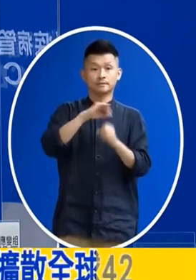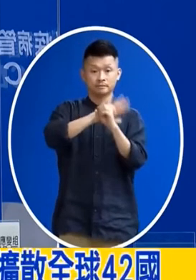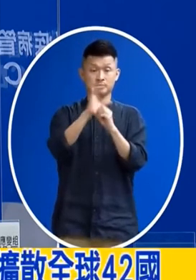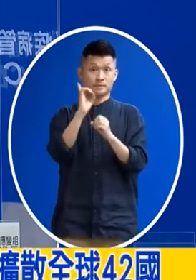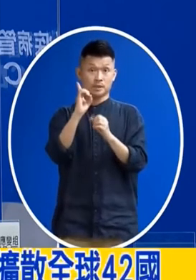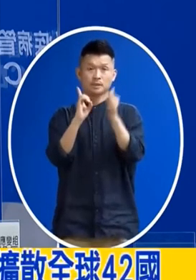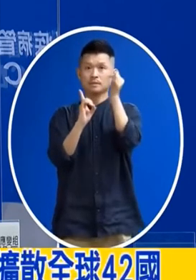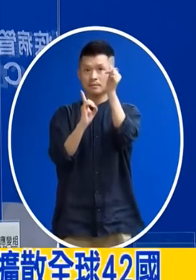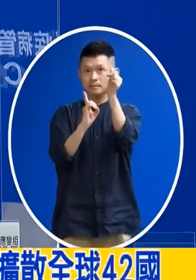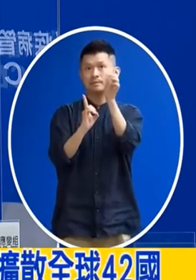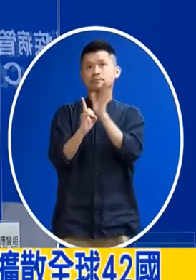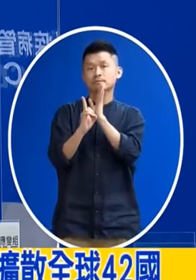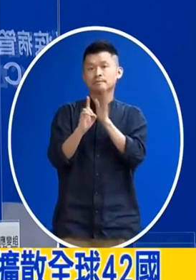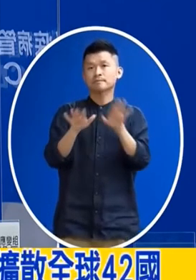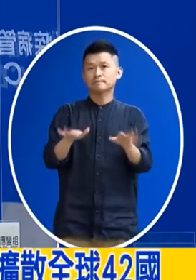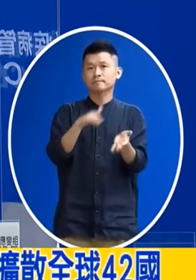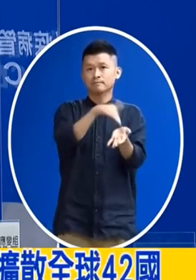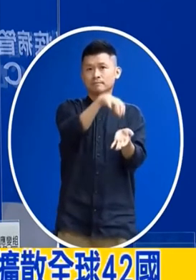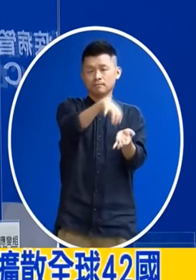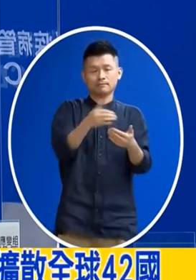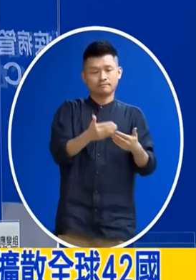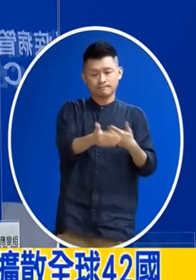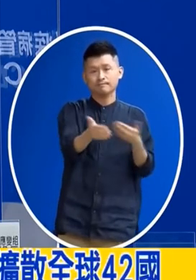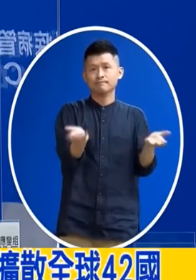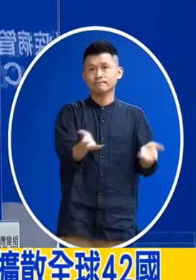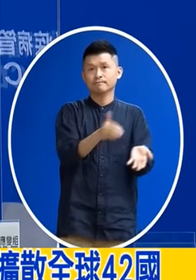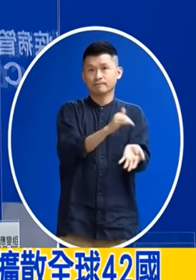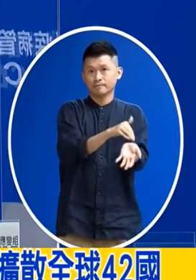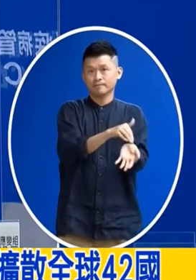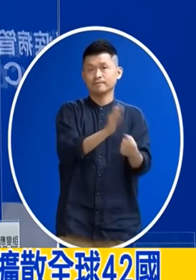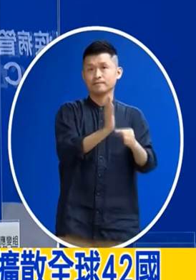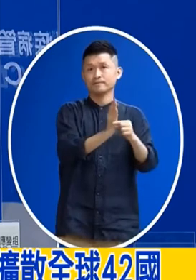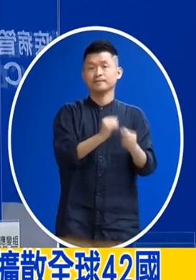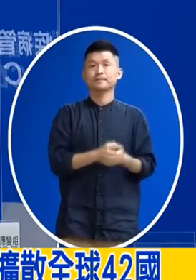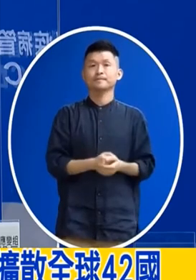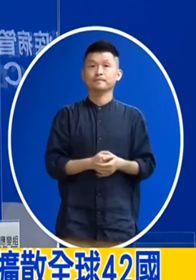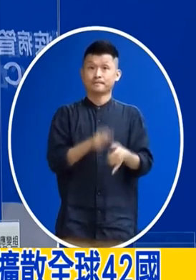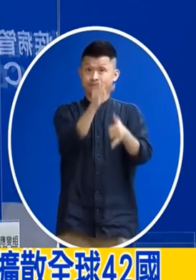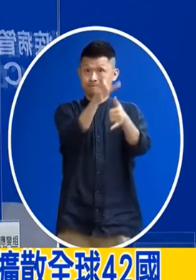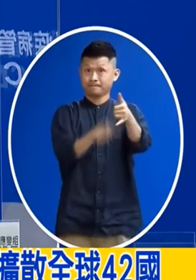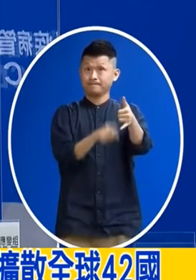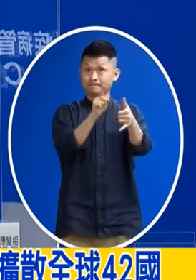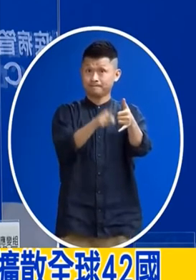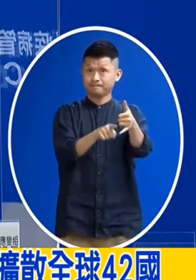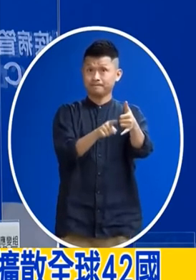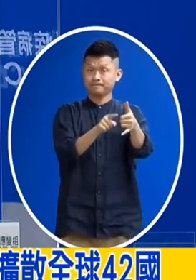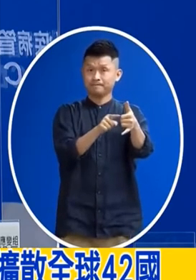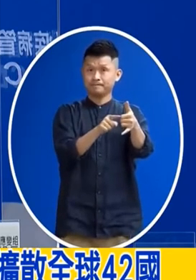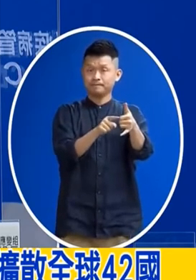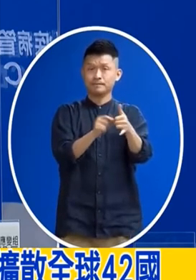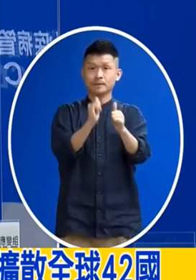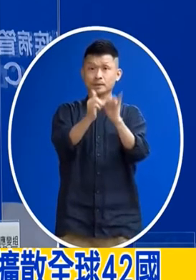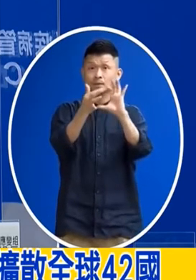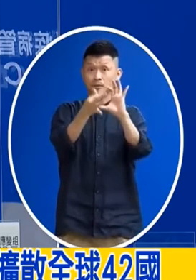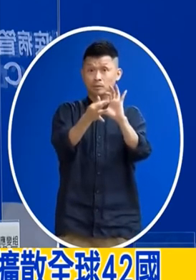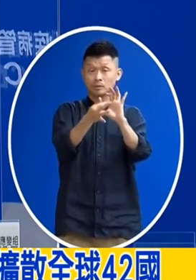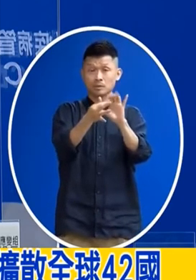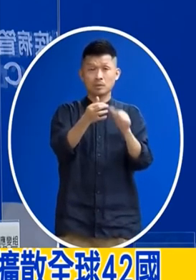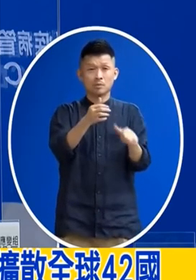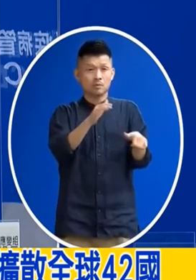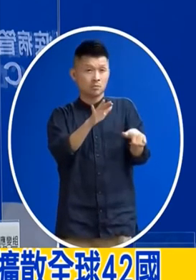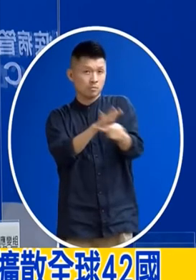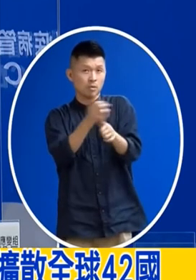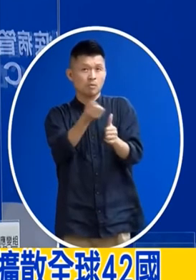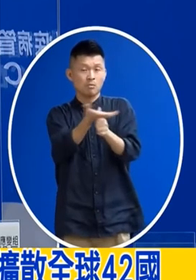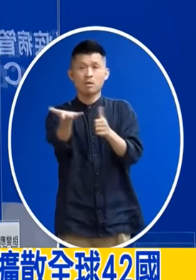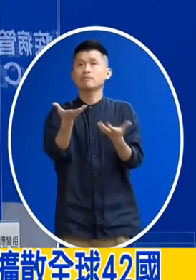那目前已经在医院当中隔离治疗哈。那所以这一例这个目前没有对我们的社区有造成任何的一